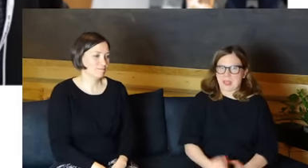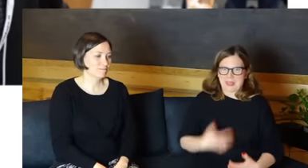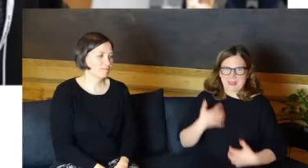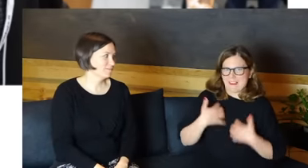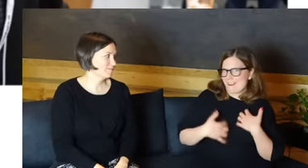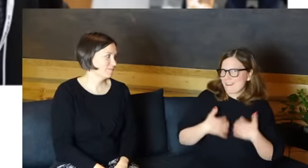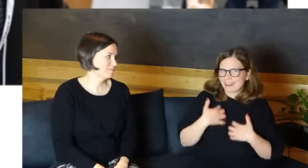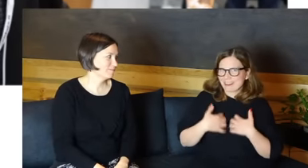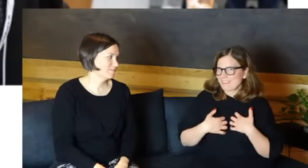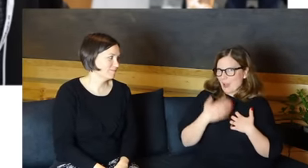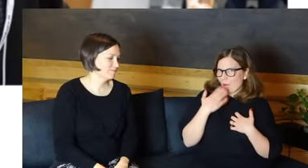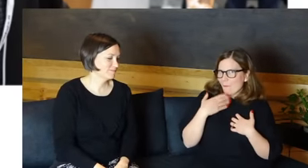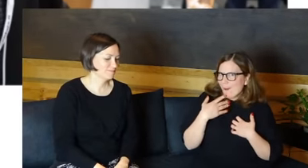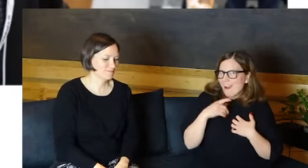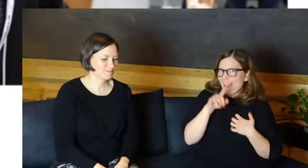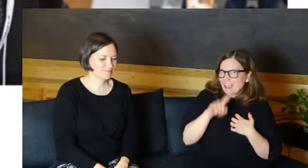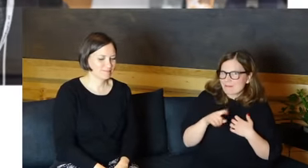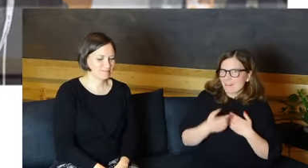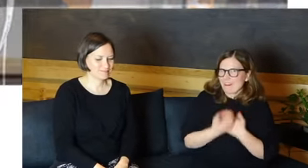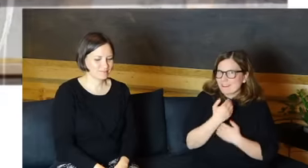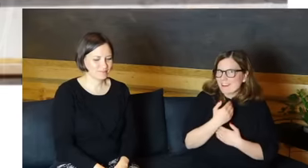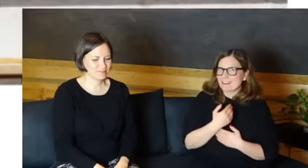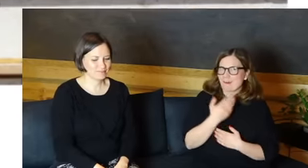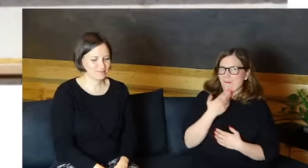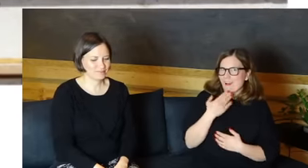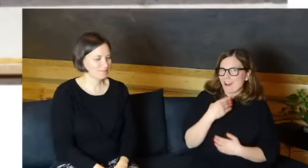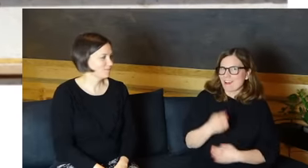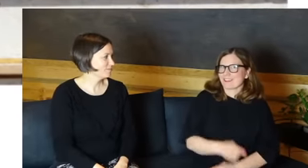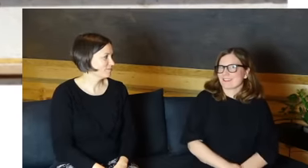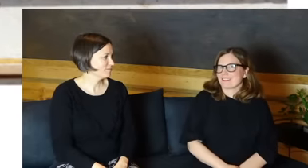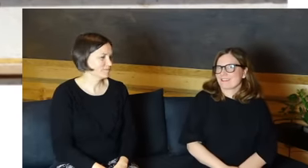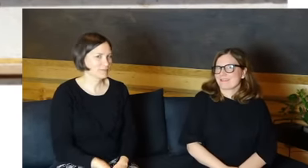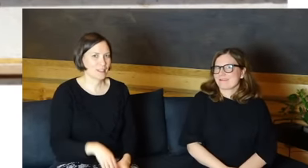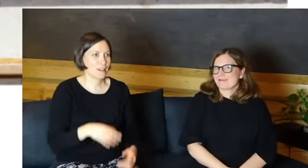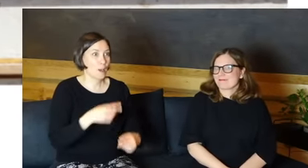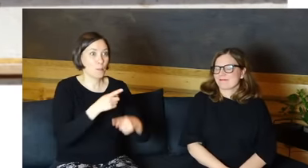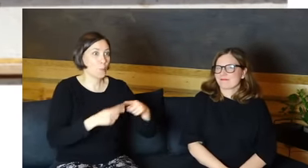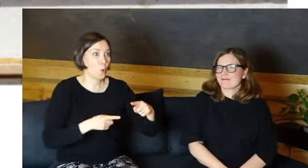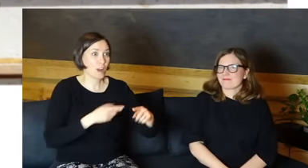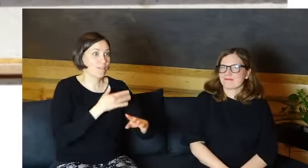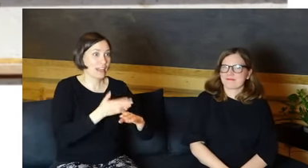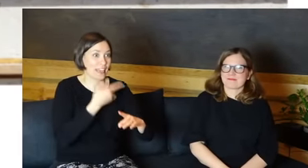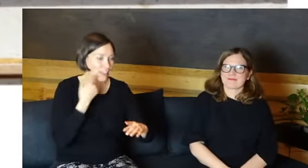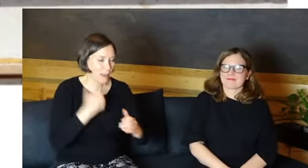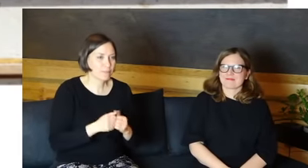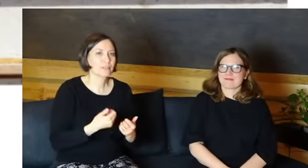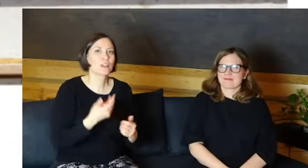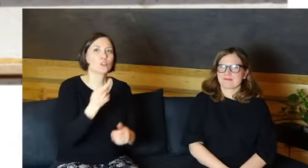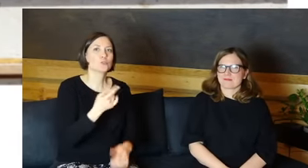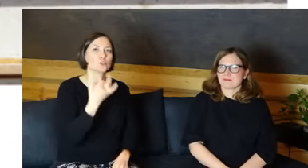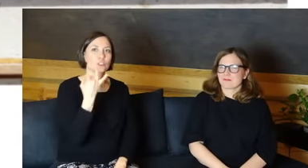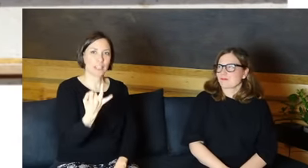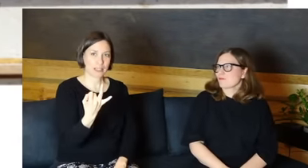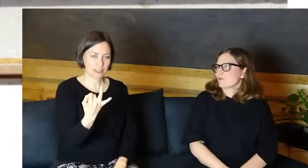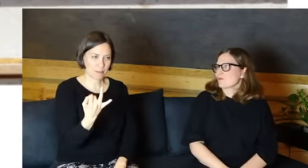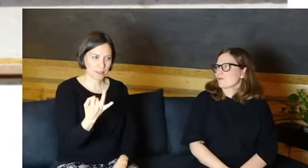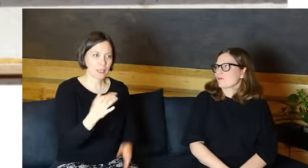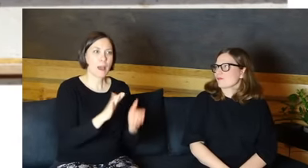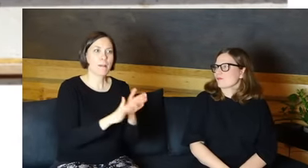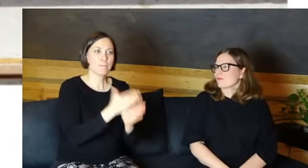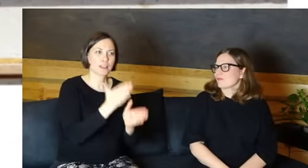Jännittävää. Jännitys tiivistyy, ei ole vielä edes puolen väliin. Kysymys seitsemän. Mitä eroa on